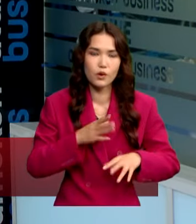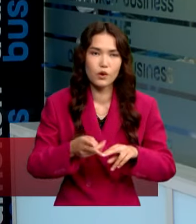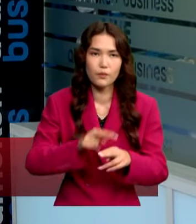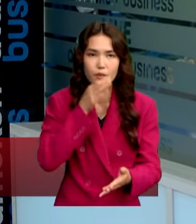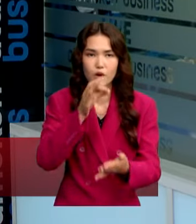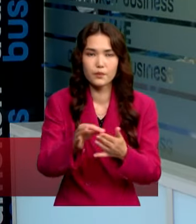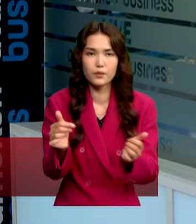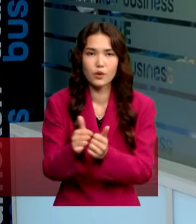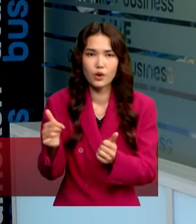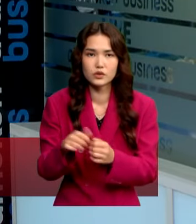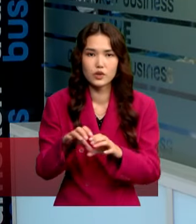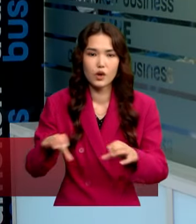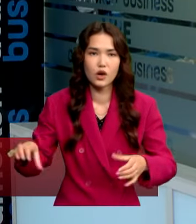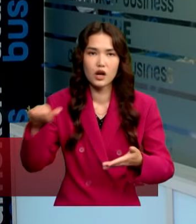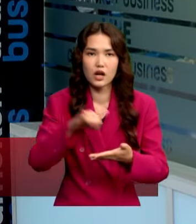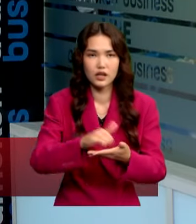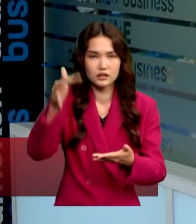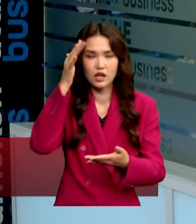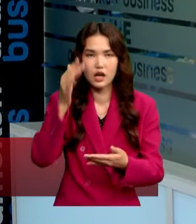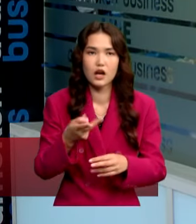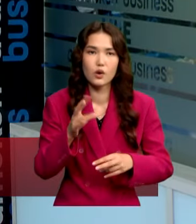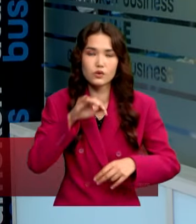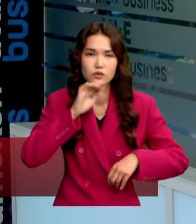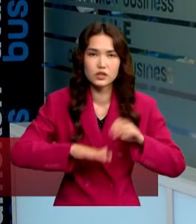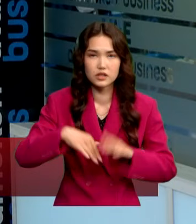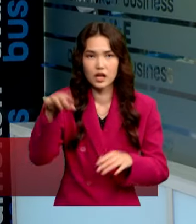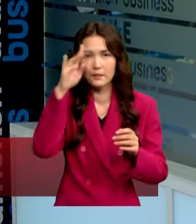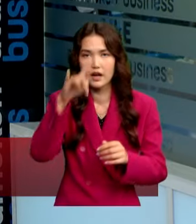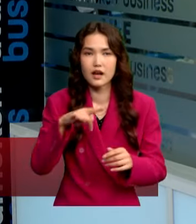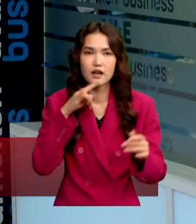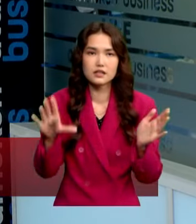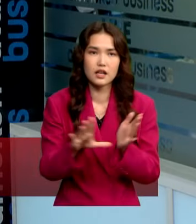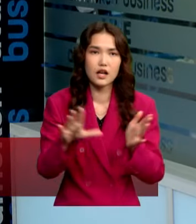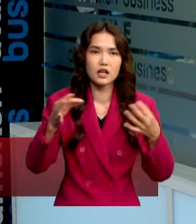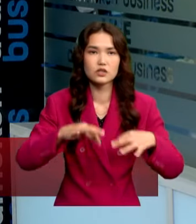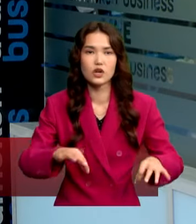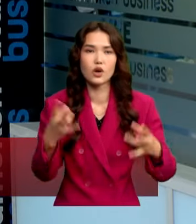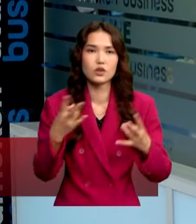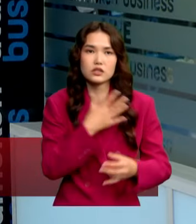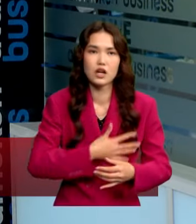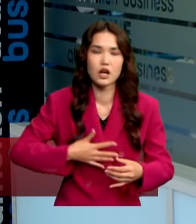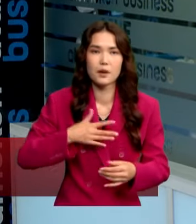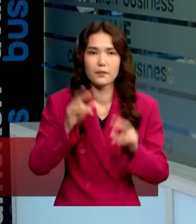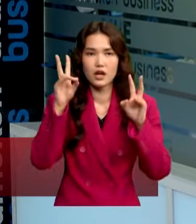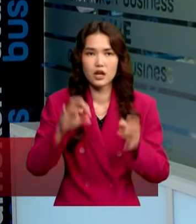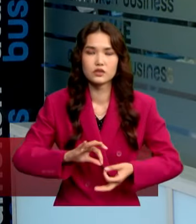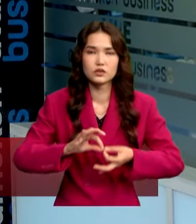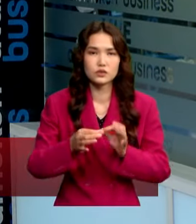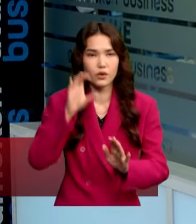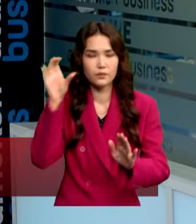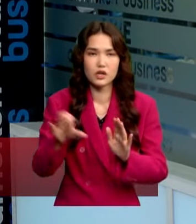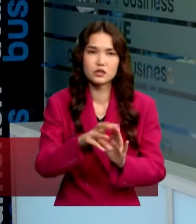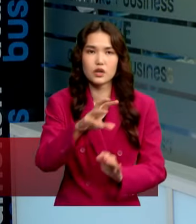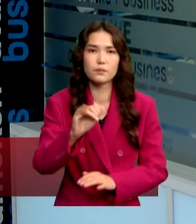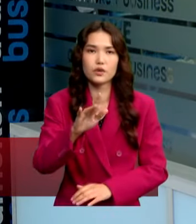жауаптылар көршіден құбыр тартпақ. Бірақ сарапшылар Қазақстанның энергетикалық тәуелсіздігі үшін алаңдап отыр. Тақырыпты толығырақ